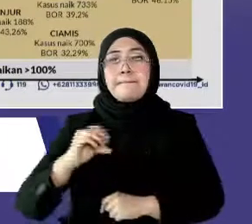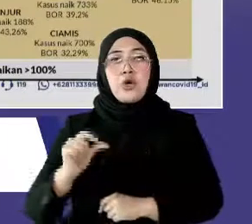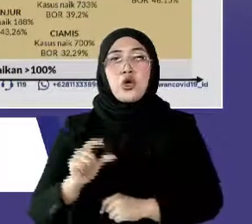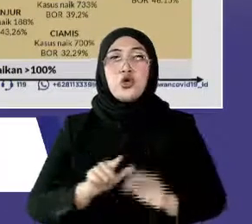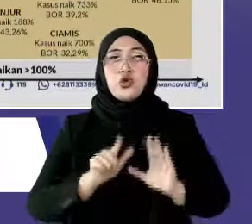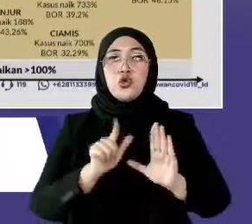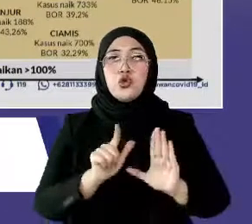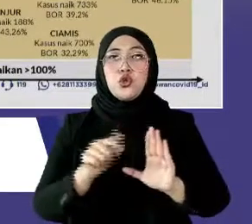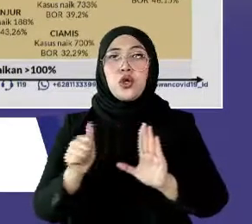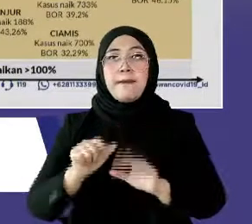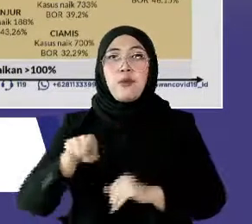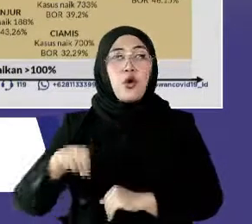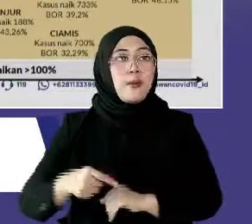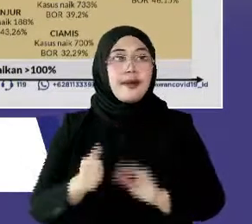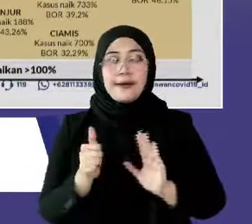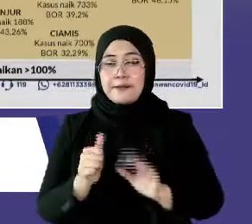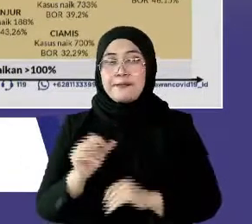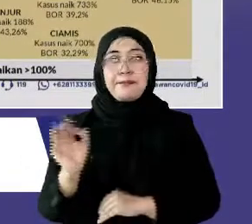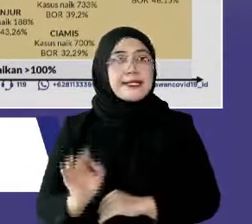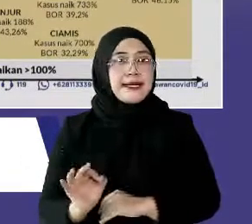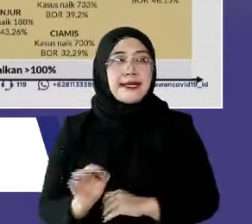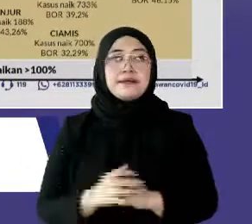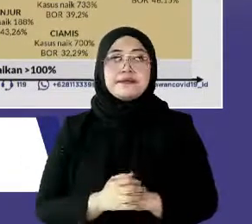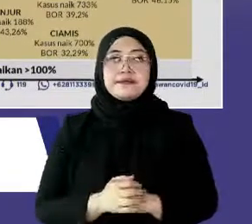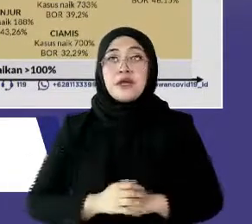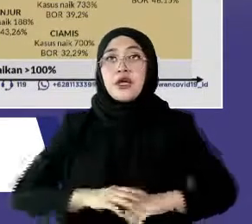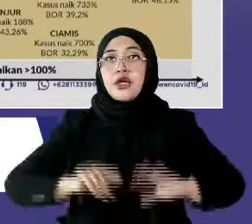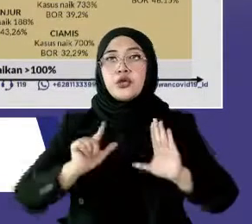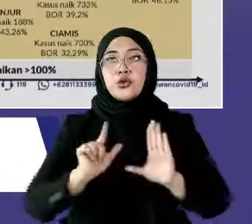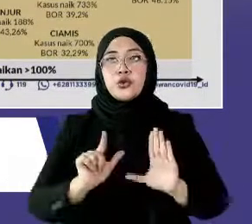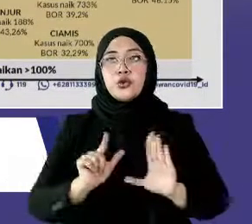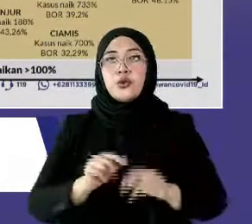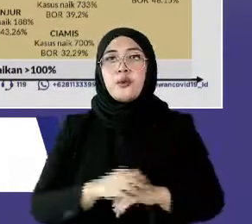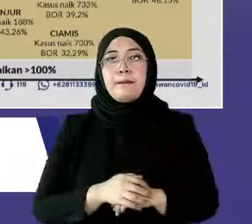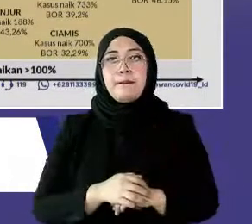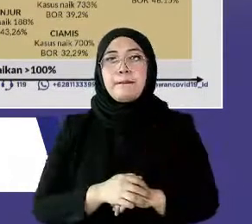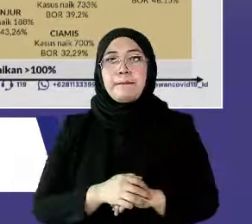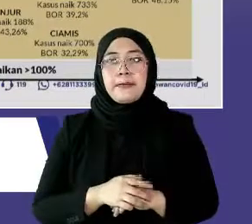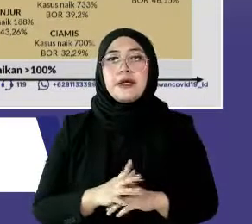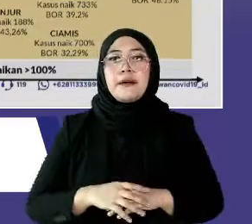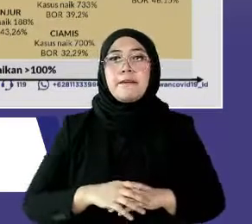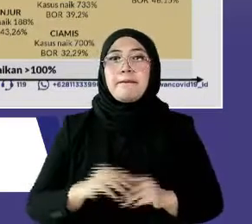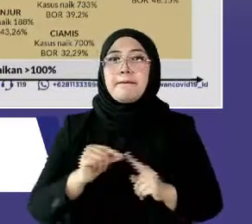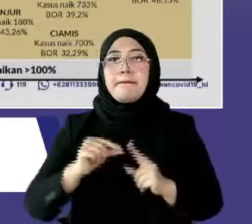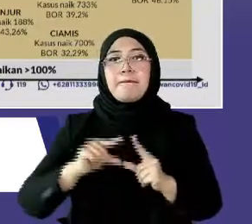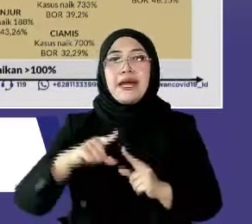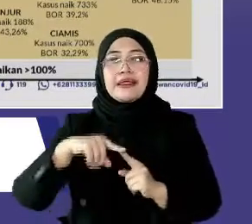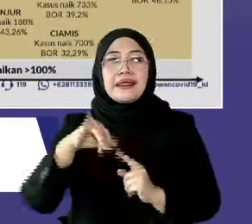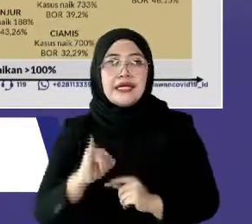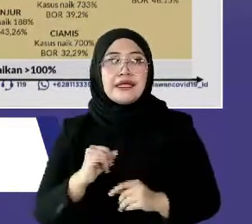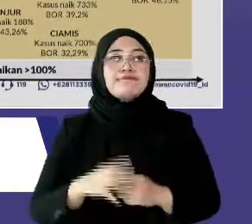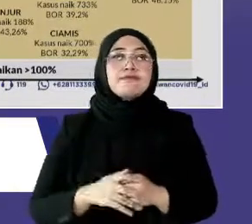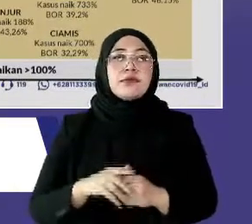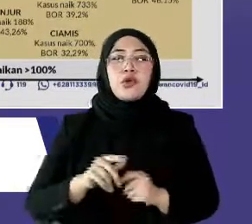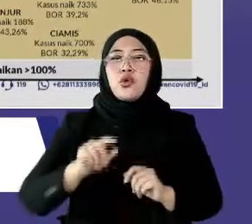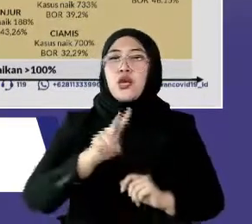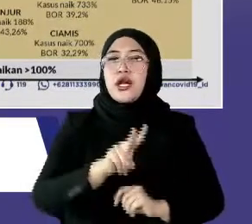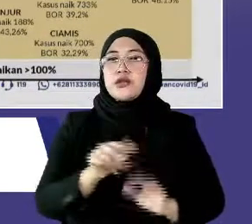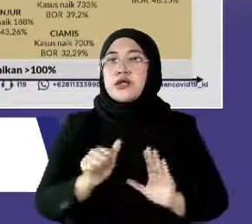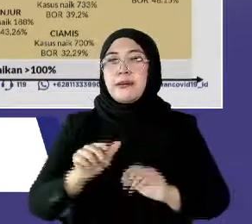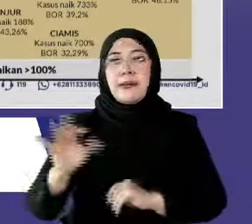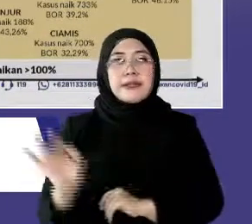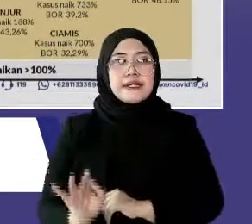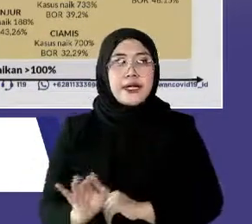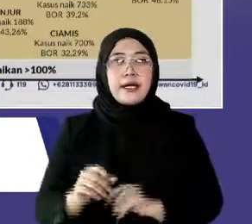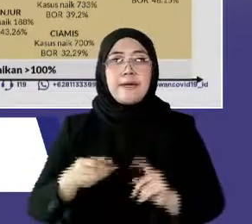mencapai 76.com A6 persen yang ke-7 adalah Pati dengan kenaikan kasus 205 persen